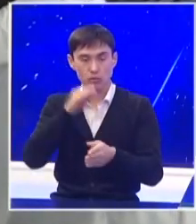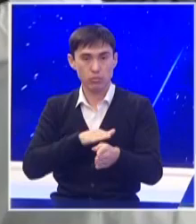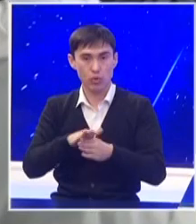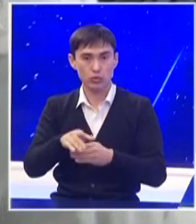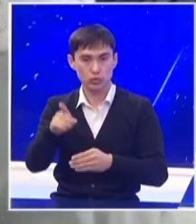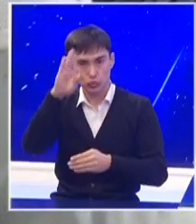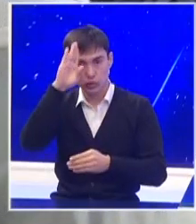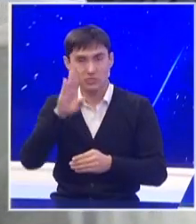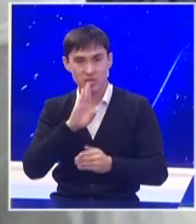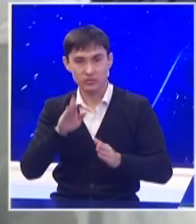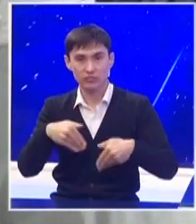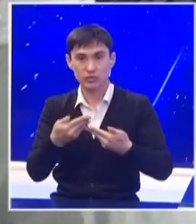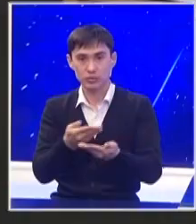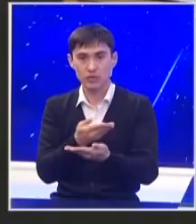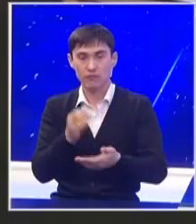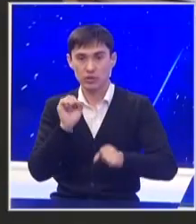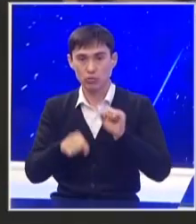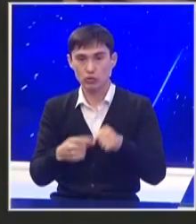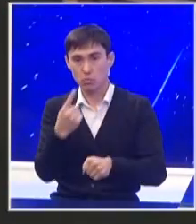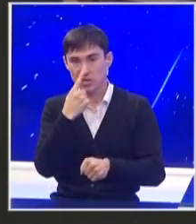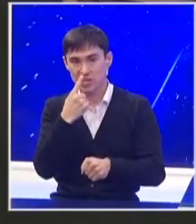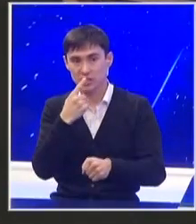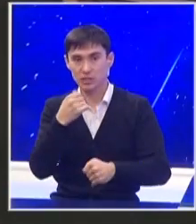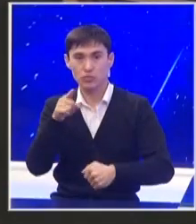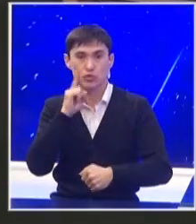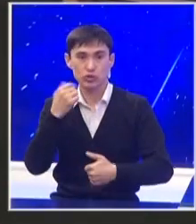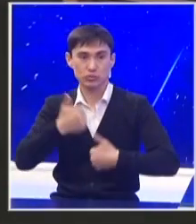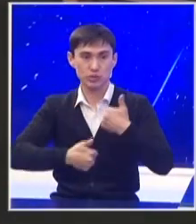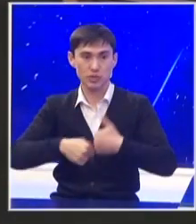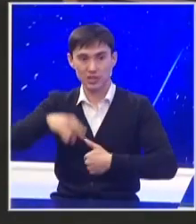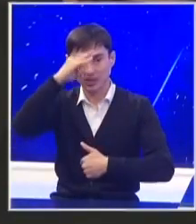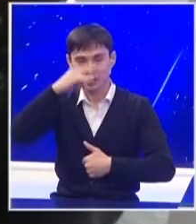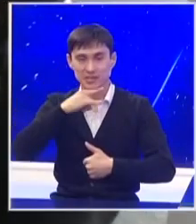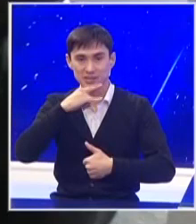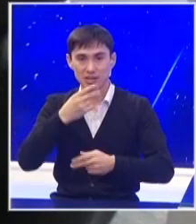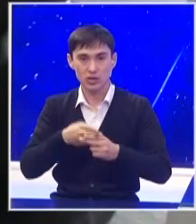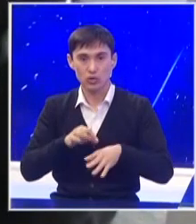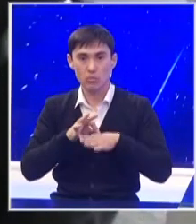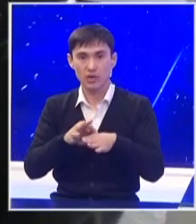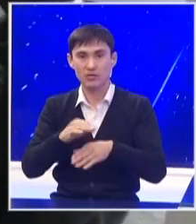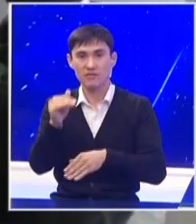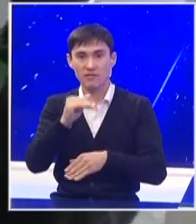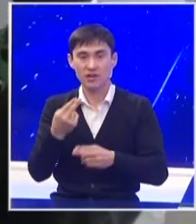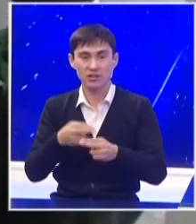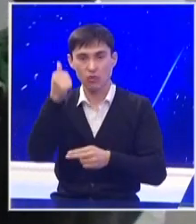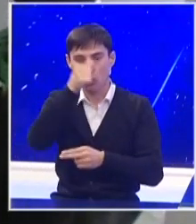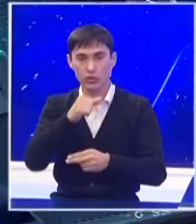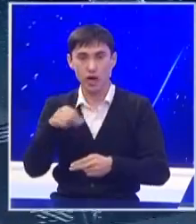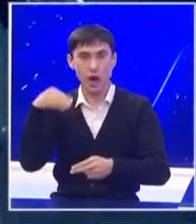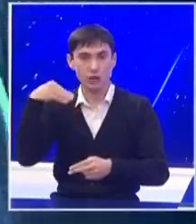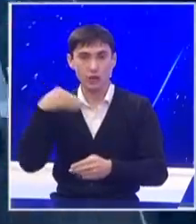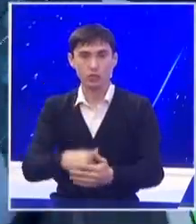юношам и девушкам предоставится возможность уже в ближайшем юношеском чемпионате Казахстана, который пройдет в феврале этого года в